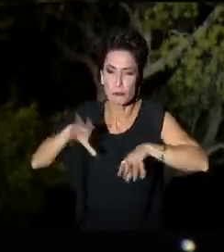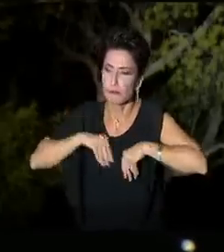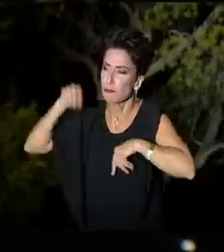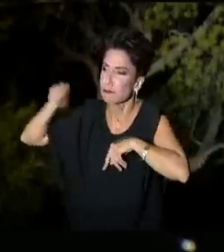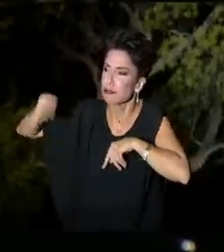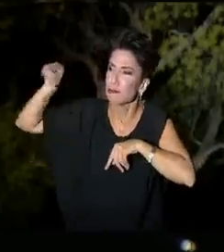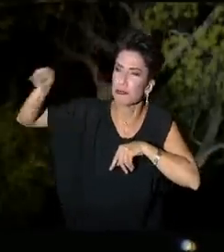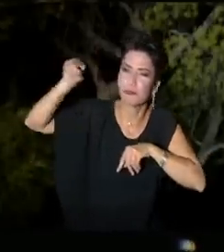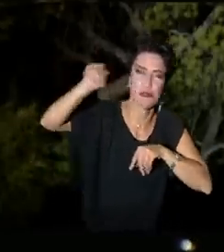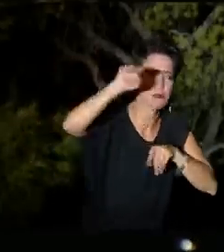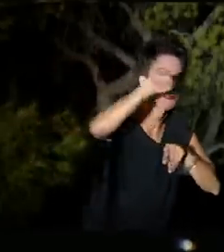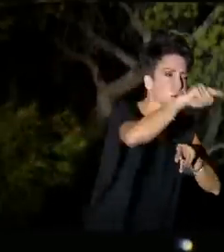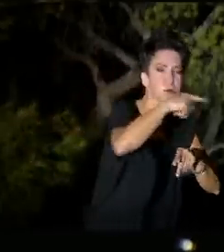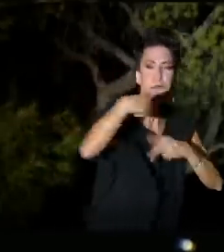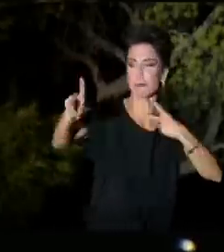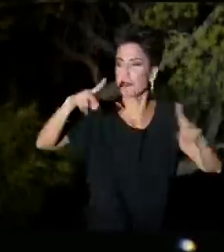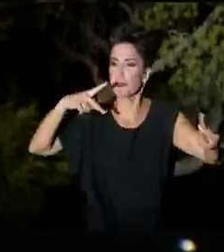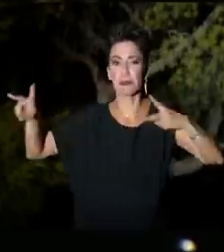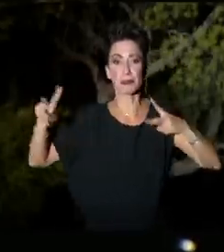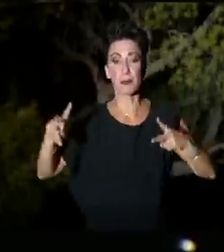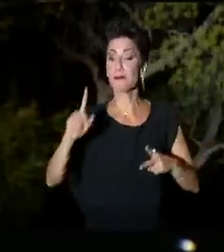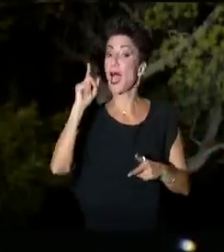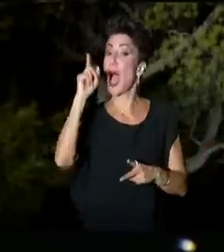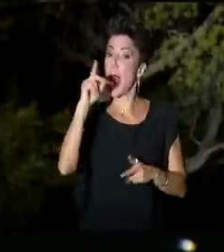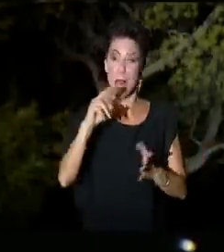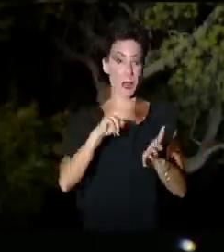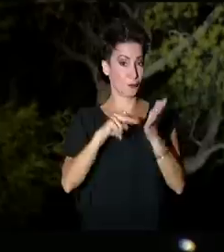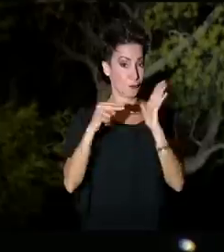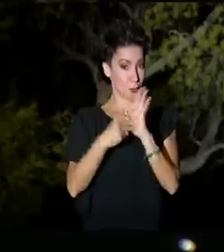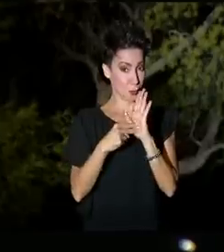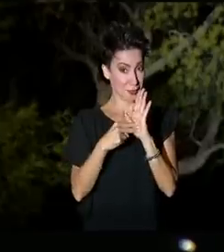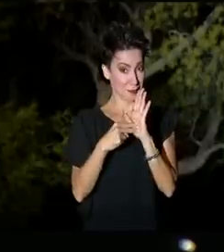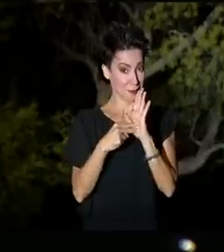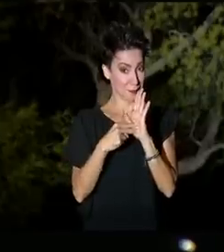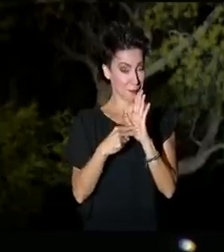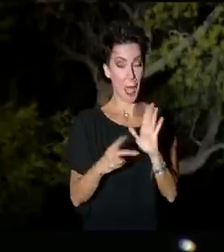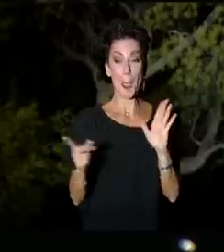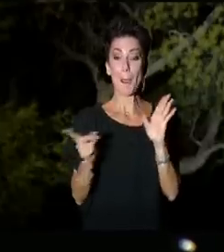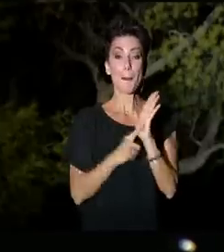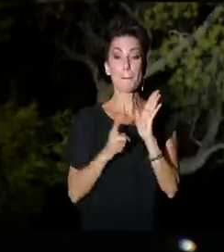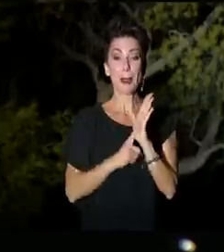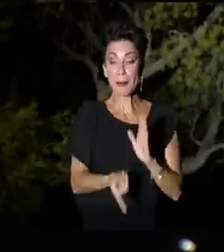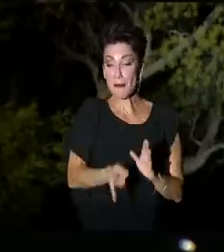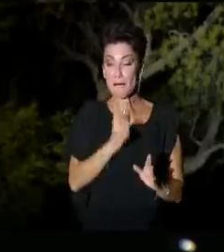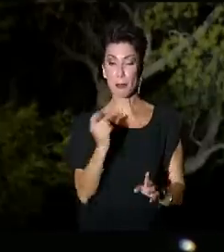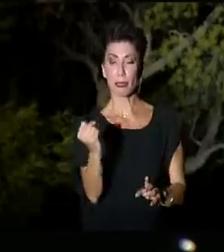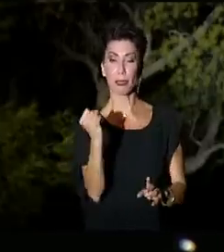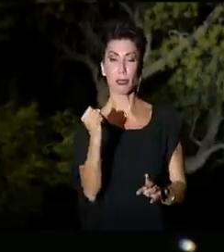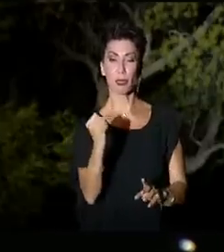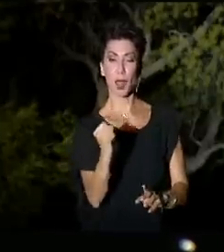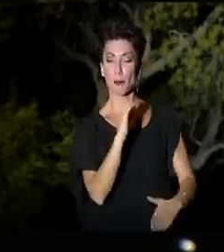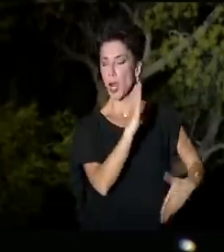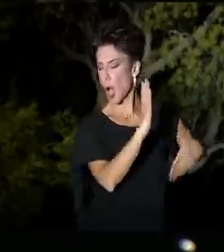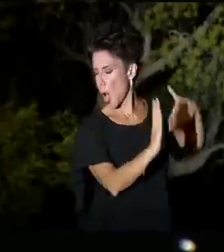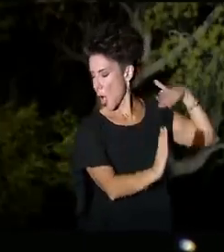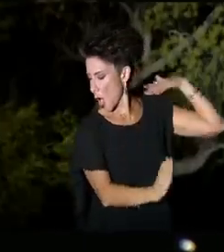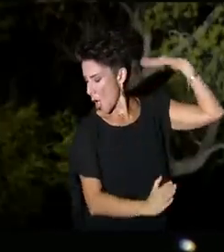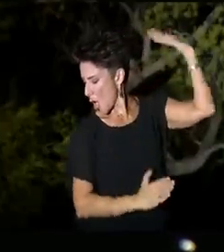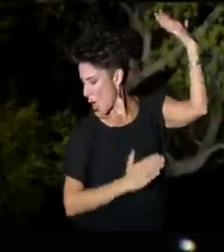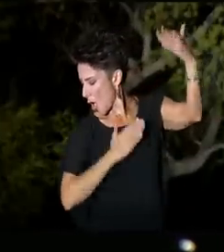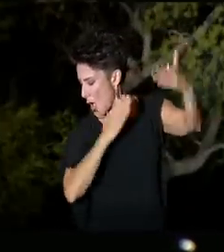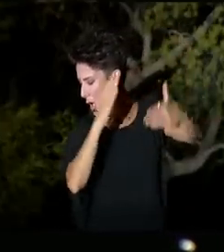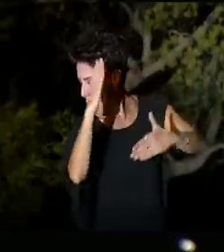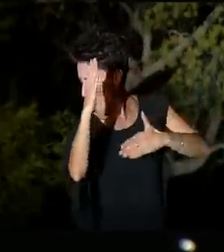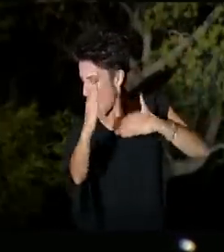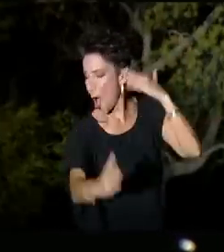με δυναμική προορισμένη να δοκιμάζεται μέσα στους αιώνες, γιατί θεμελιώθηκαν στην